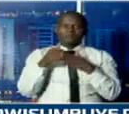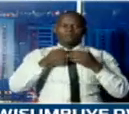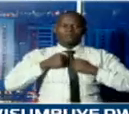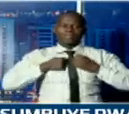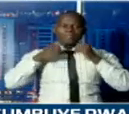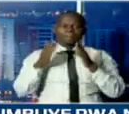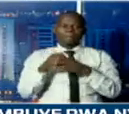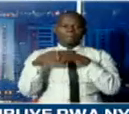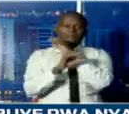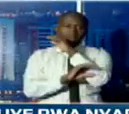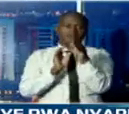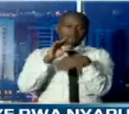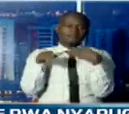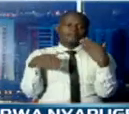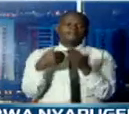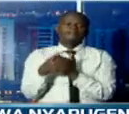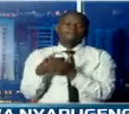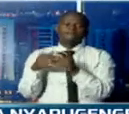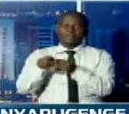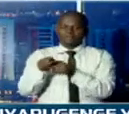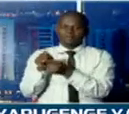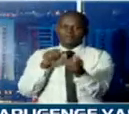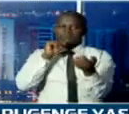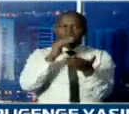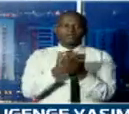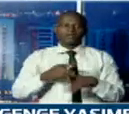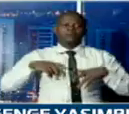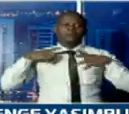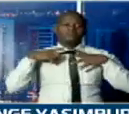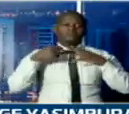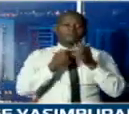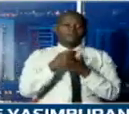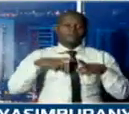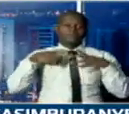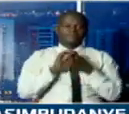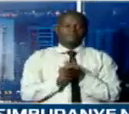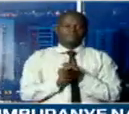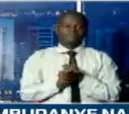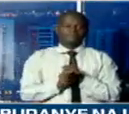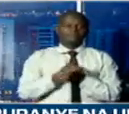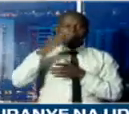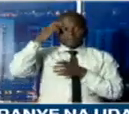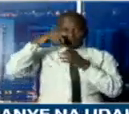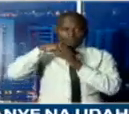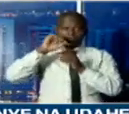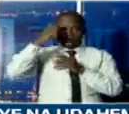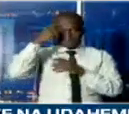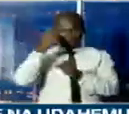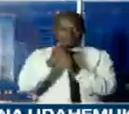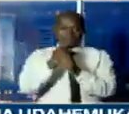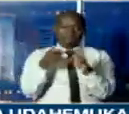Rwanda n'igihugu nabwo kudahagarika ubuzima bwo kubabeshaho. Kwibuka mu bigo bya leta n'abikorera